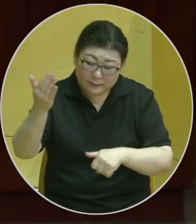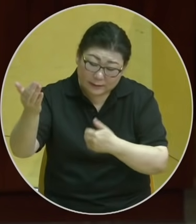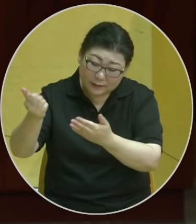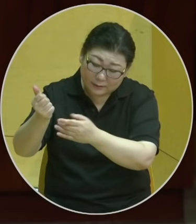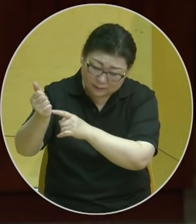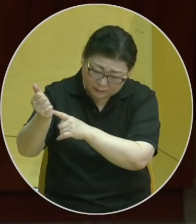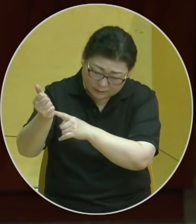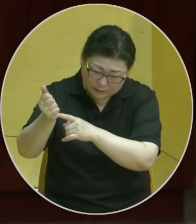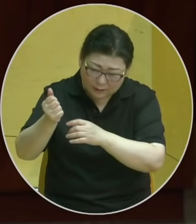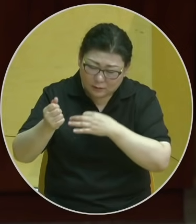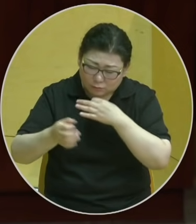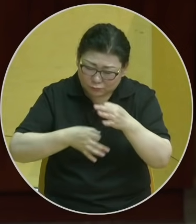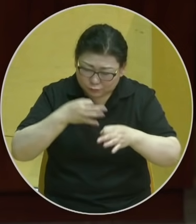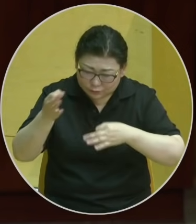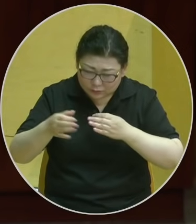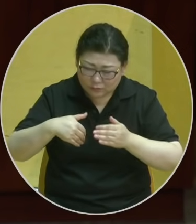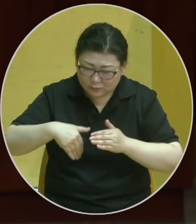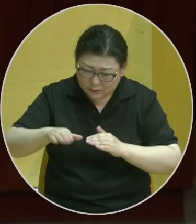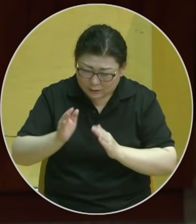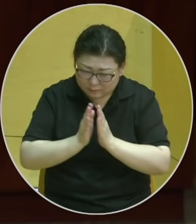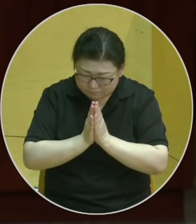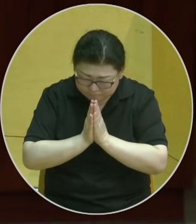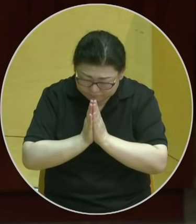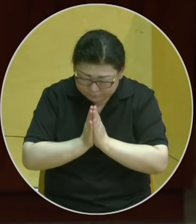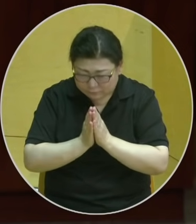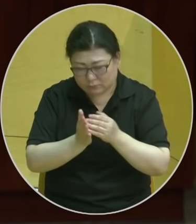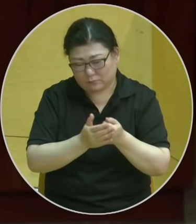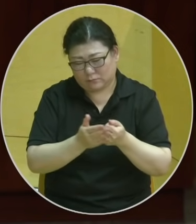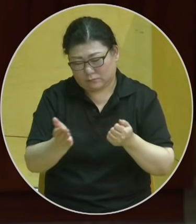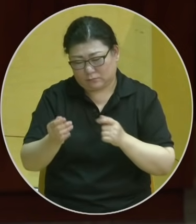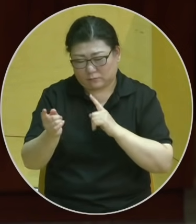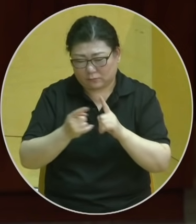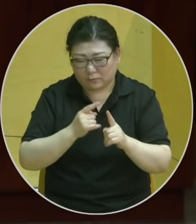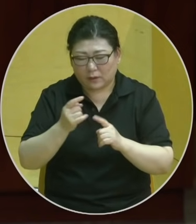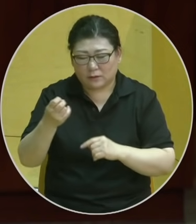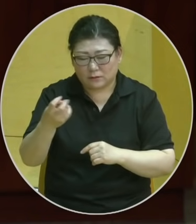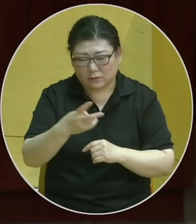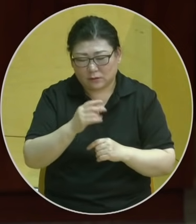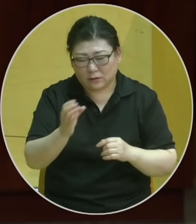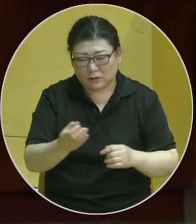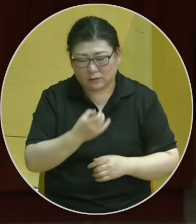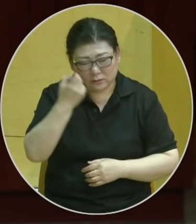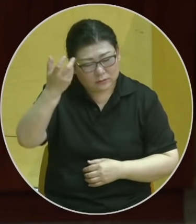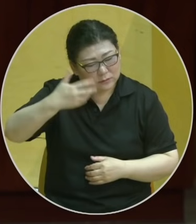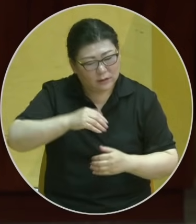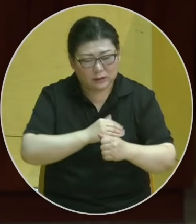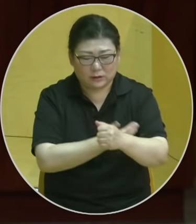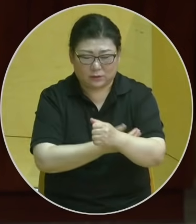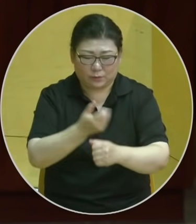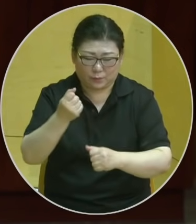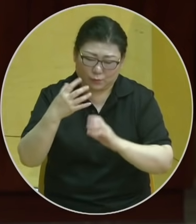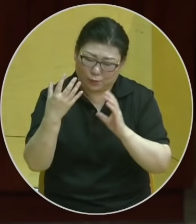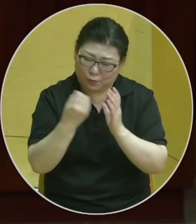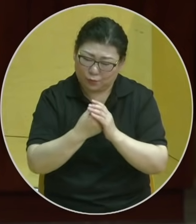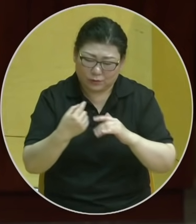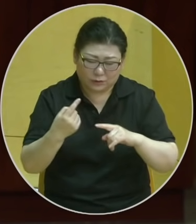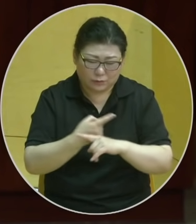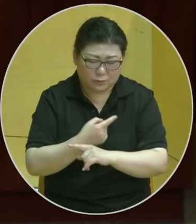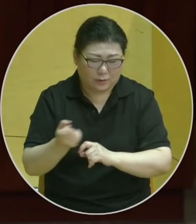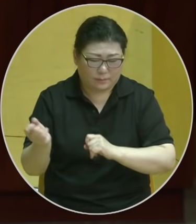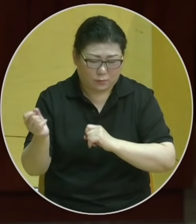나아가 엎드려 간절히 기도드리오니 말씀과 성령의 능력으로 온전한 치유와 회복이 일어나게 하여